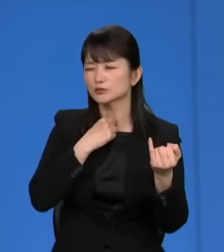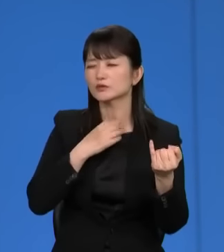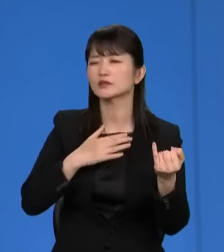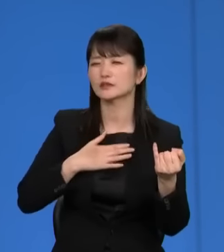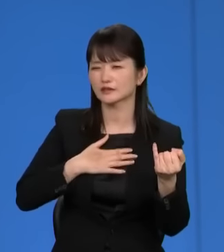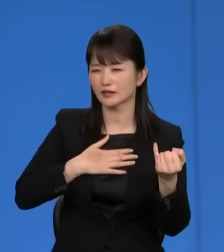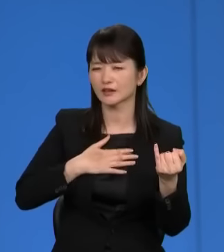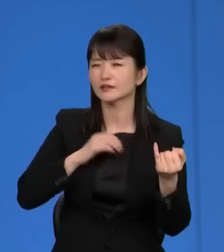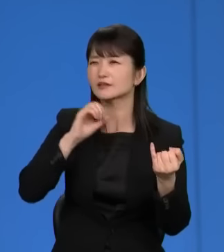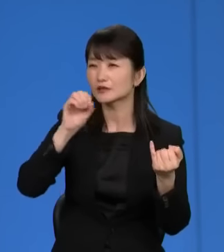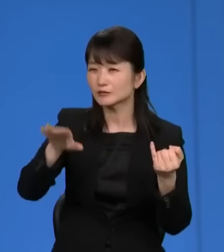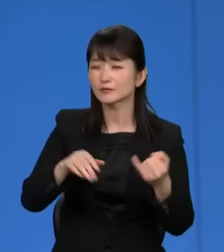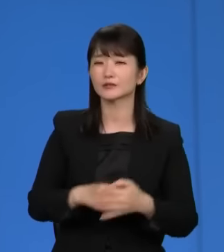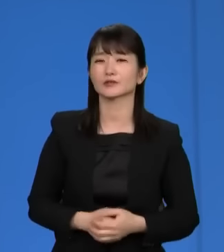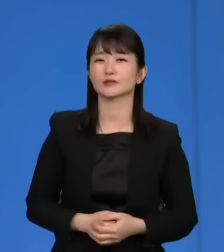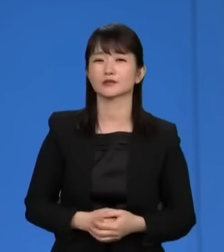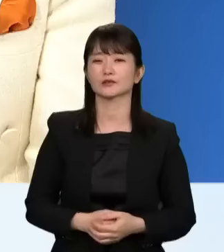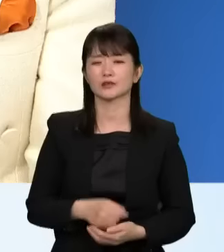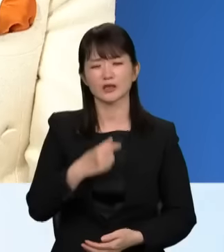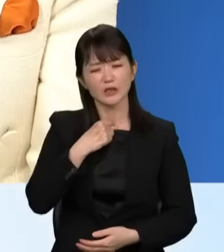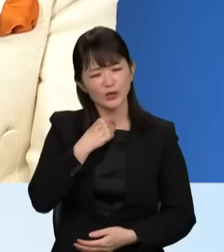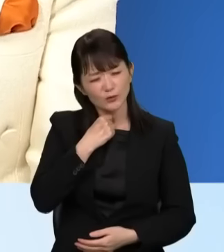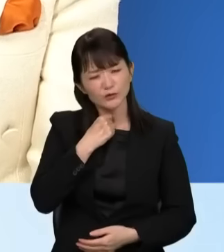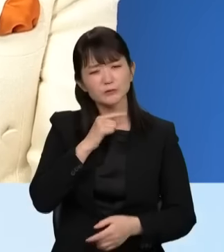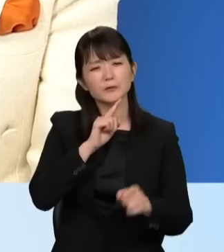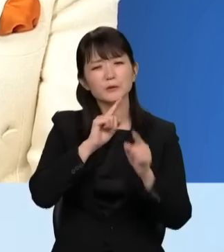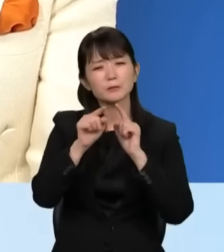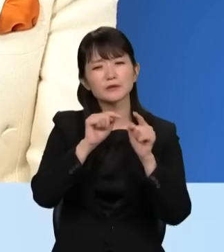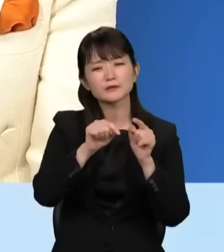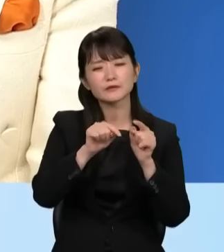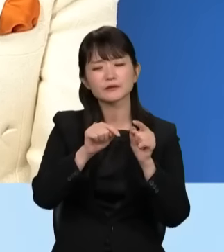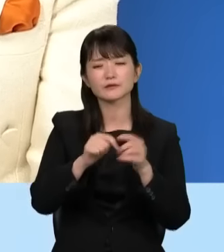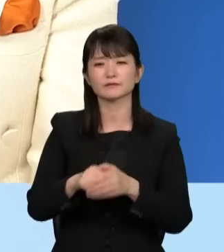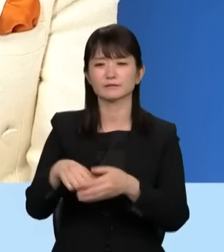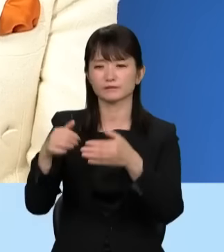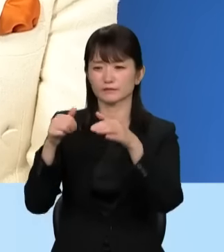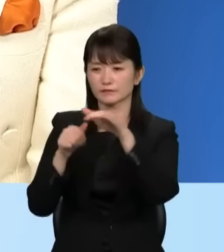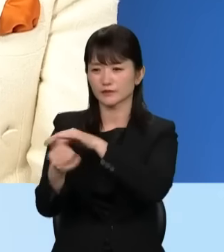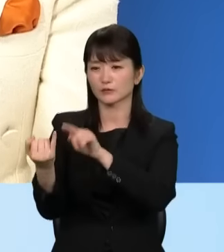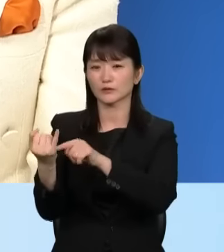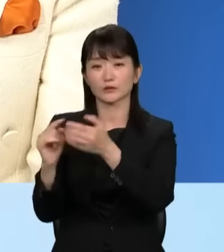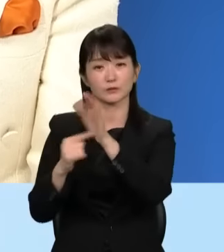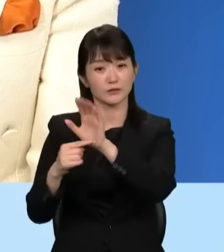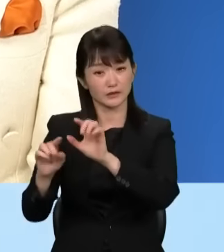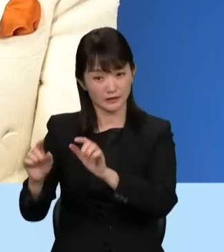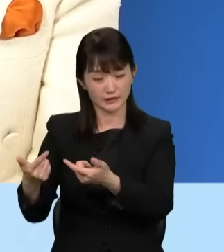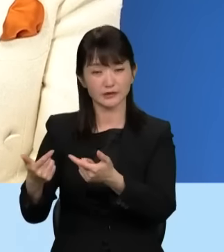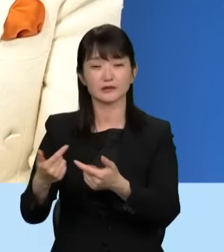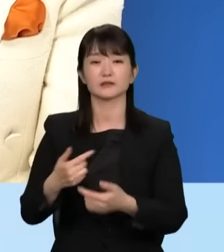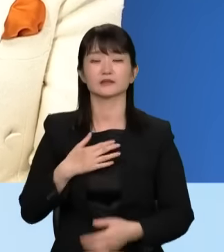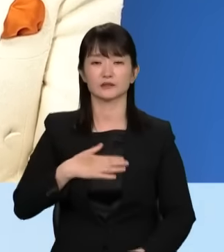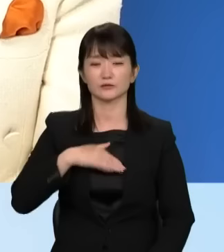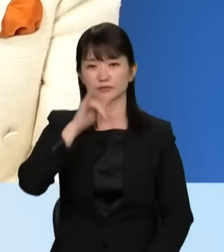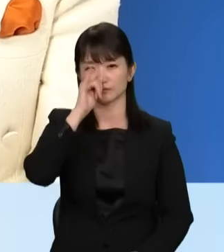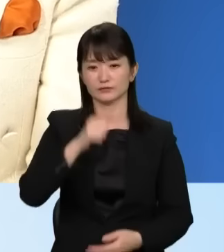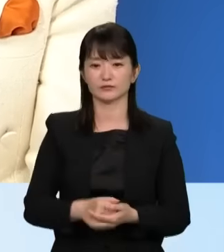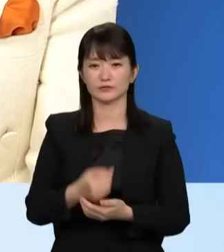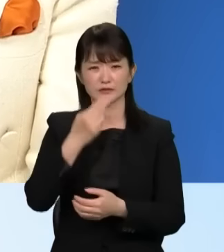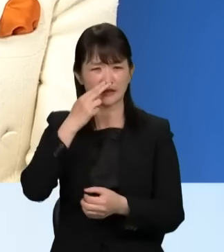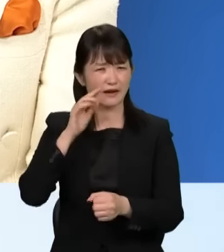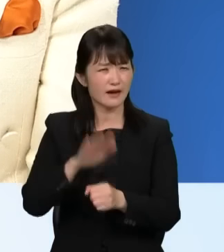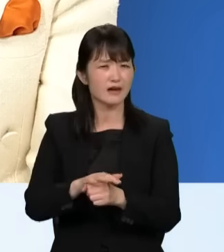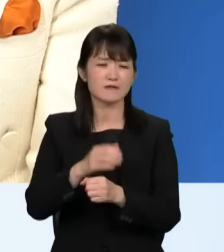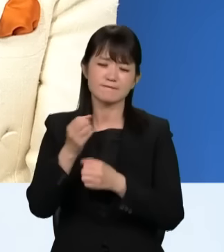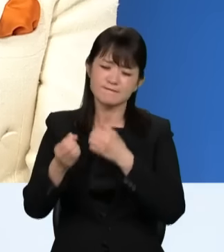그니까 그 하고 싶으신 말씀들을 하셨다이 부분 때문에 아마 이것도 대표님이 밝히신 내용은 아닌 걸로 알고 있지만 억울함을